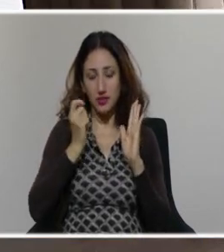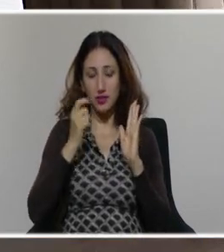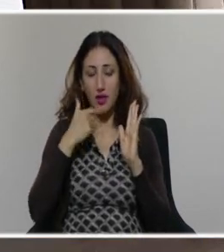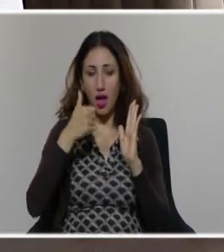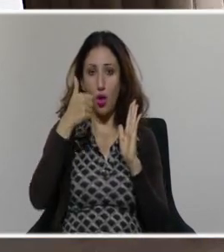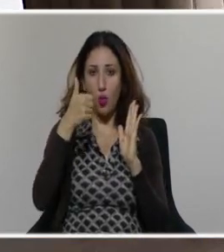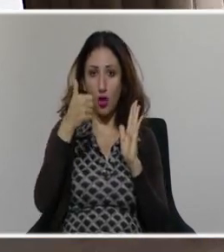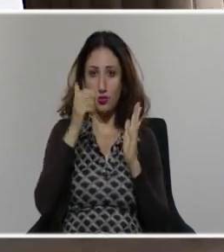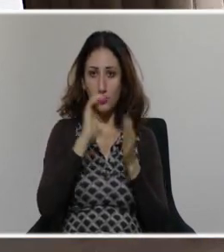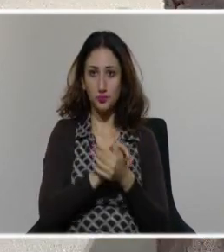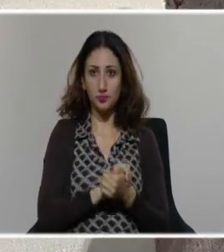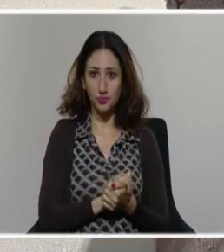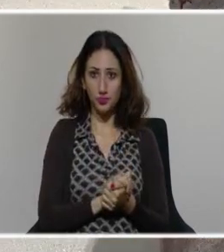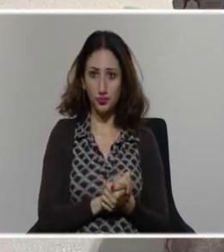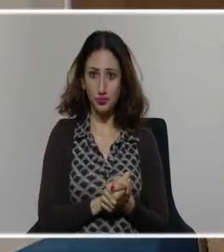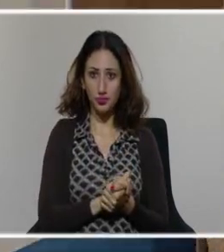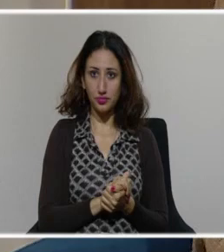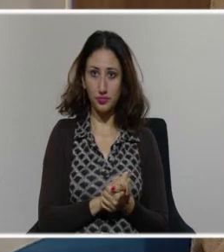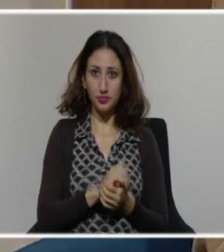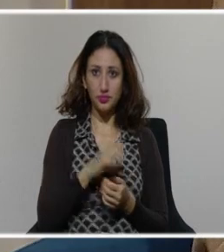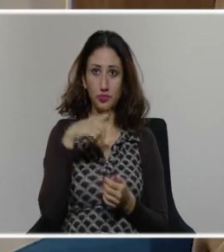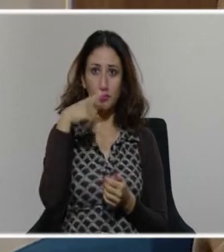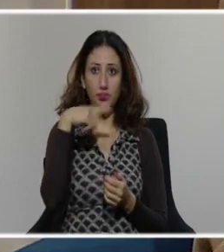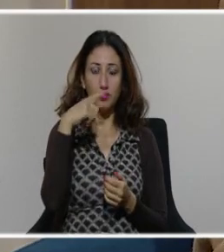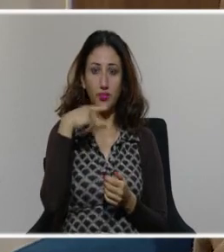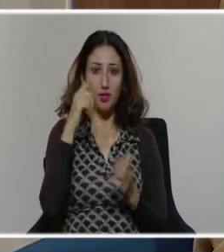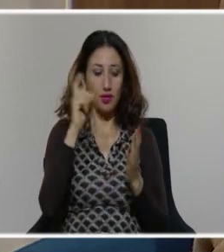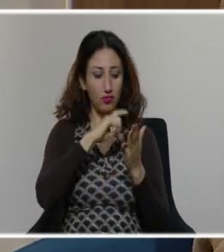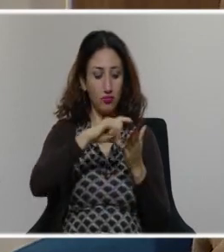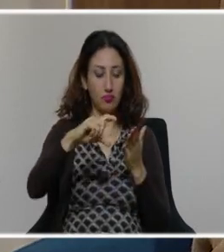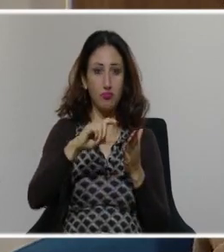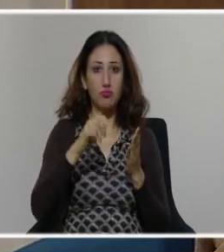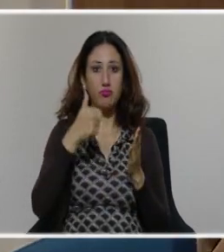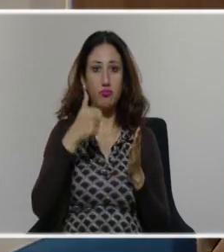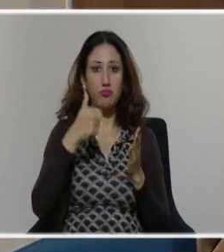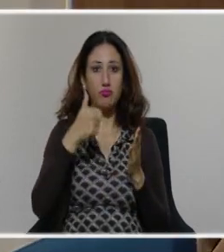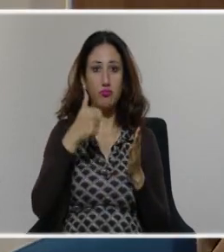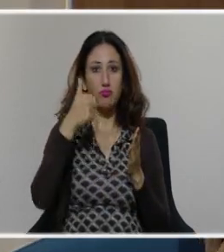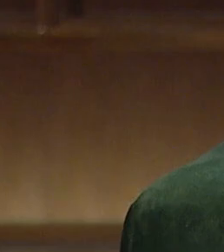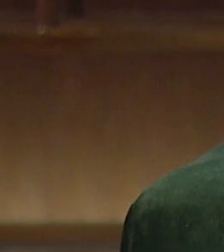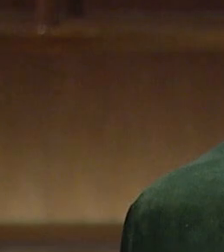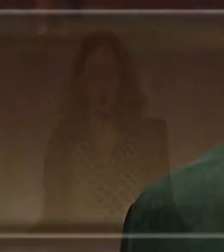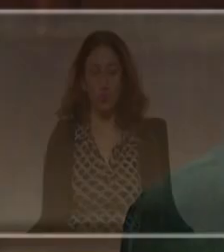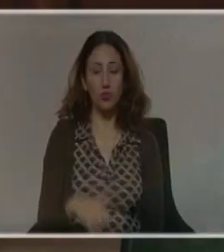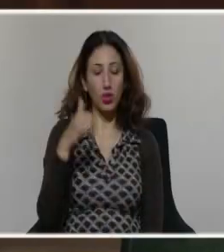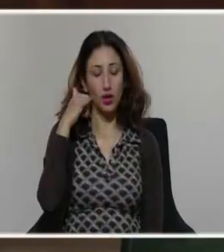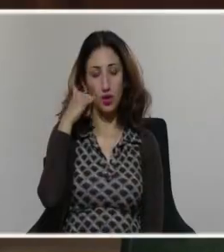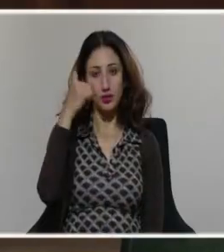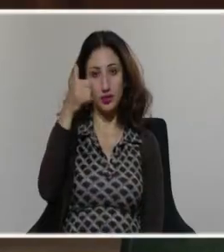ايوه ناريشن كده ناريشن ده انا بعتبره من المشاهد الخطيره جدا في المسلسل. معانا على التليفون